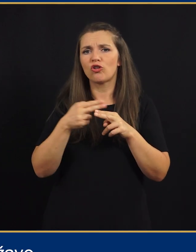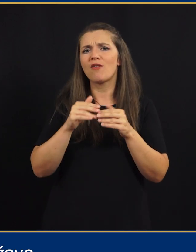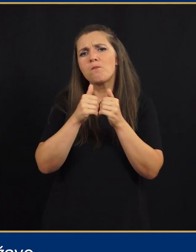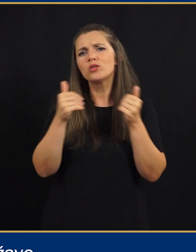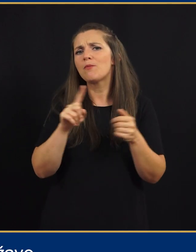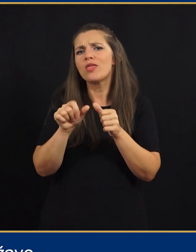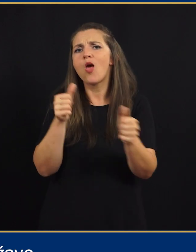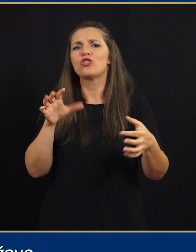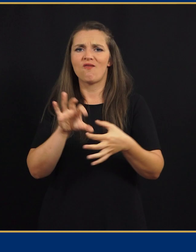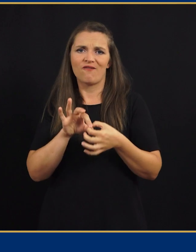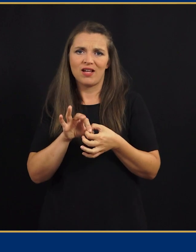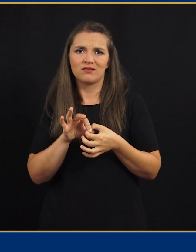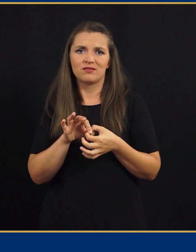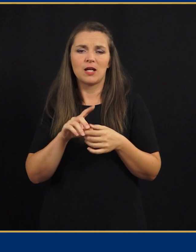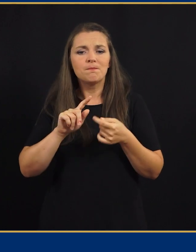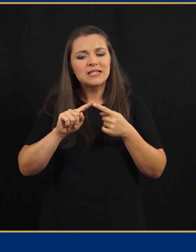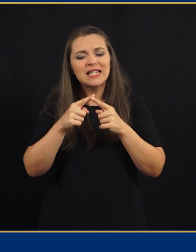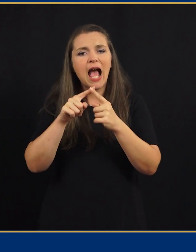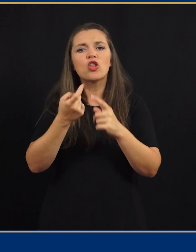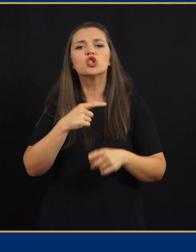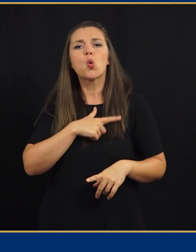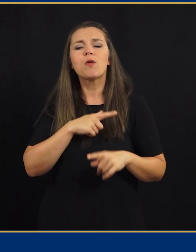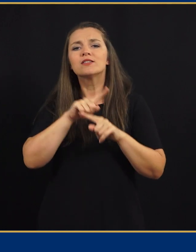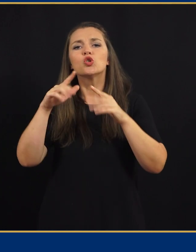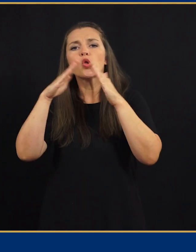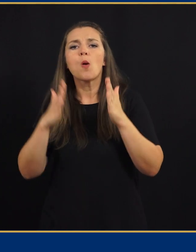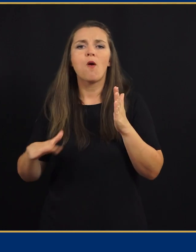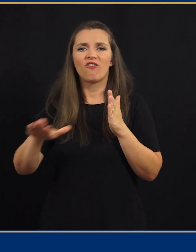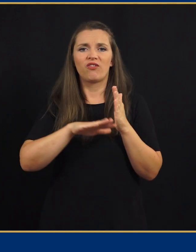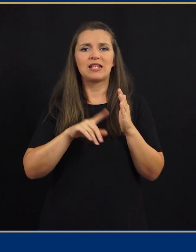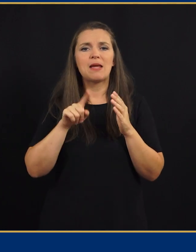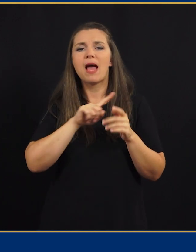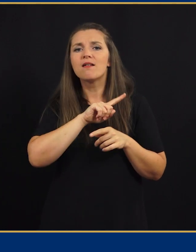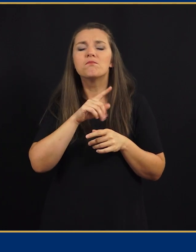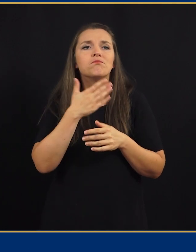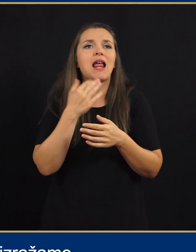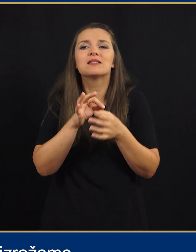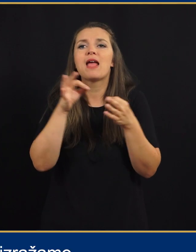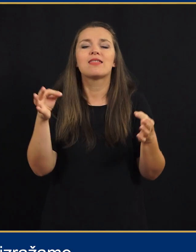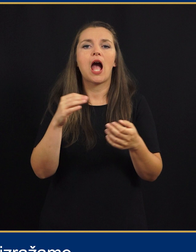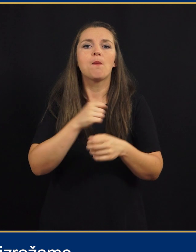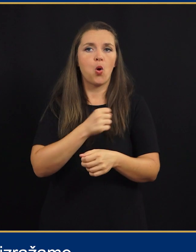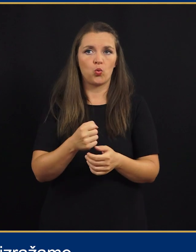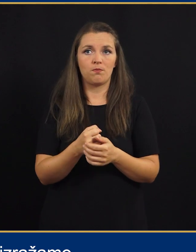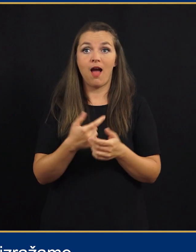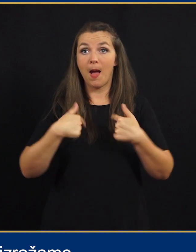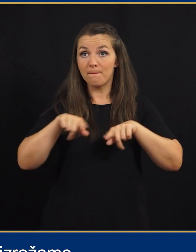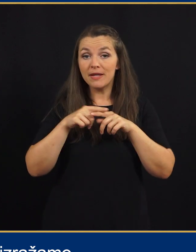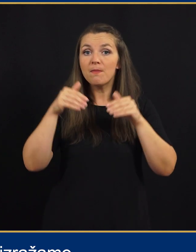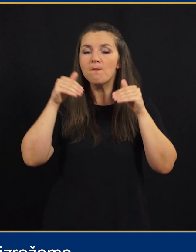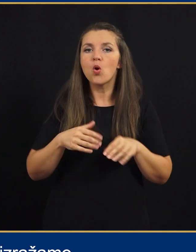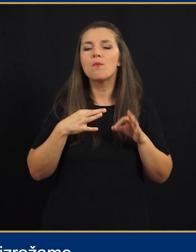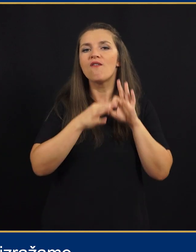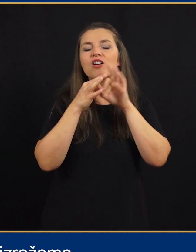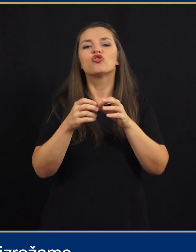posebno, neločljivo vez. Stkana je iz ljubezni do domovine in neizmernega poguma. Na nas pa je, da svoj večni